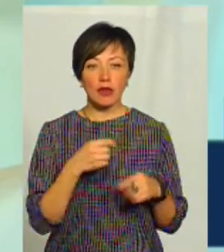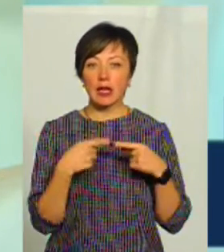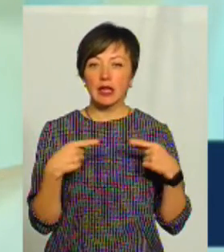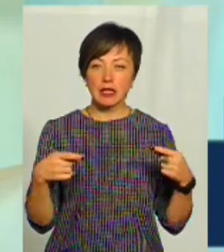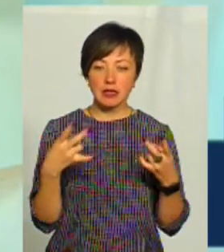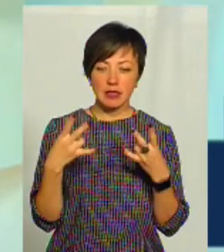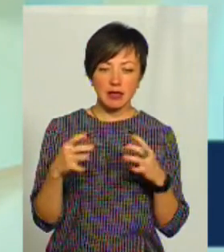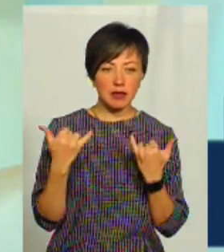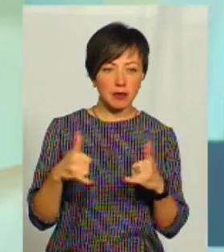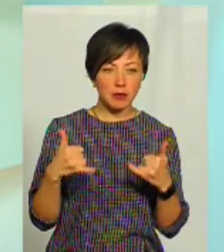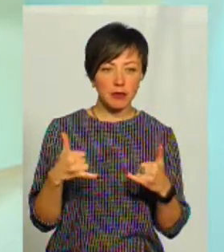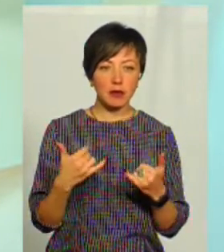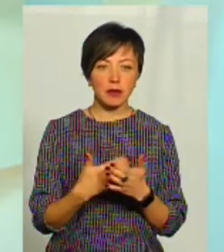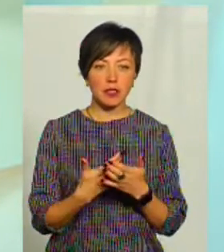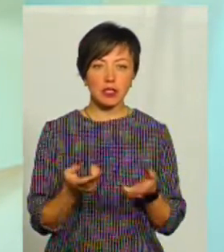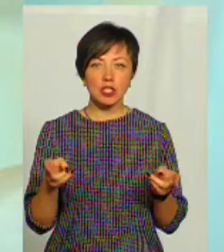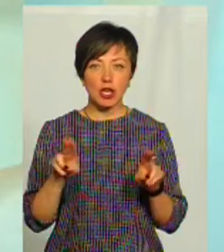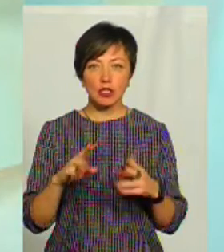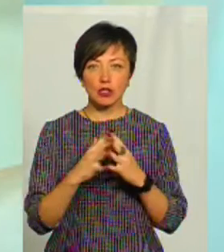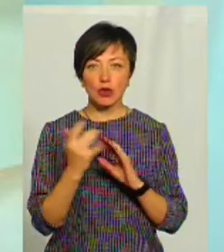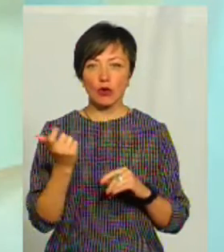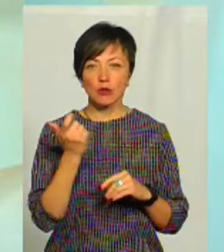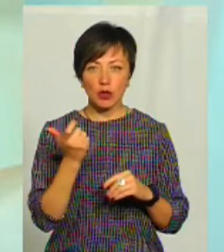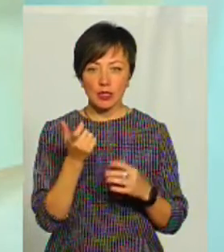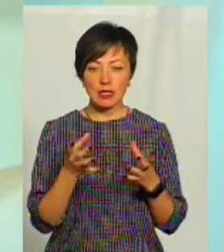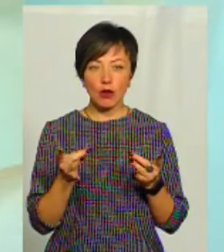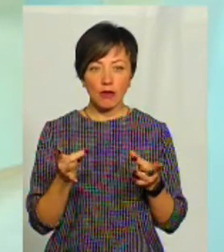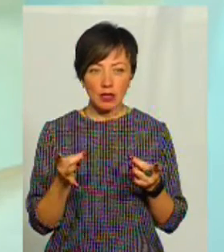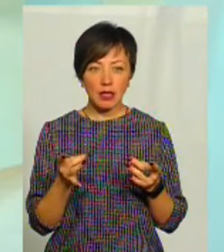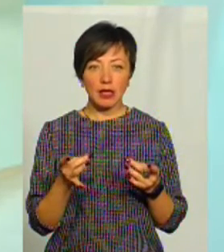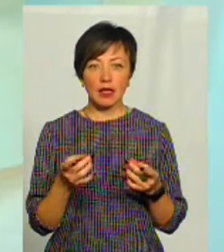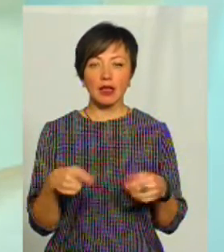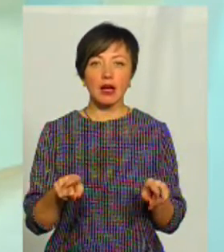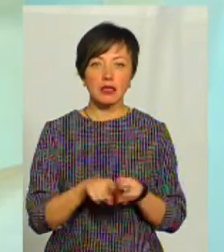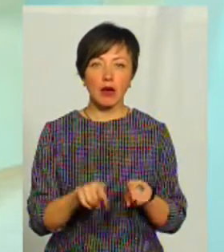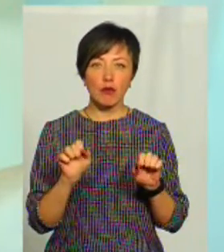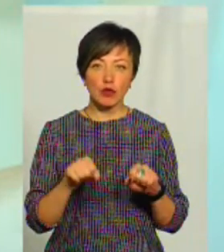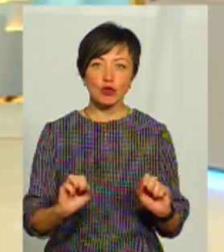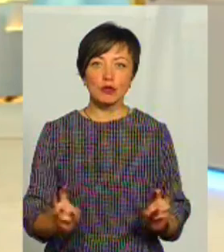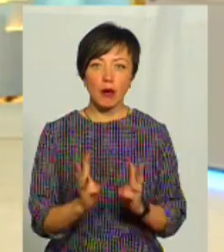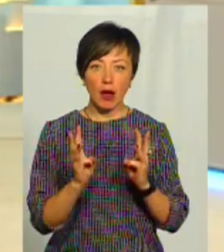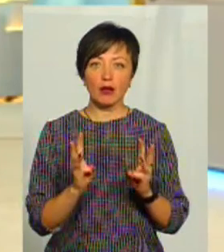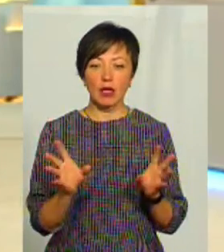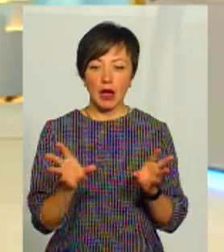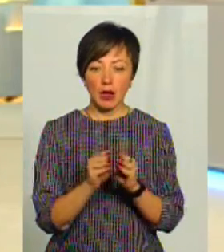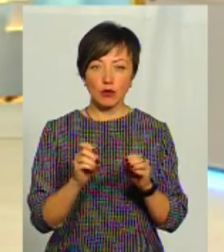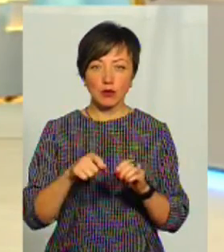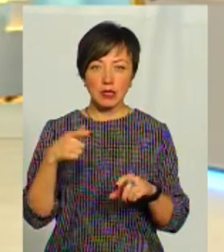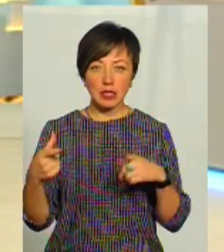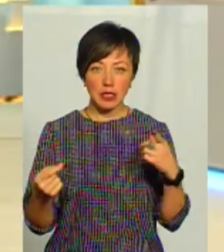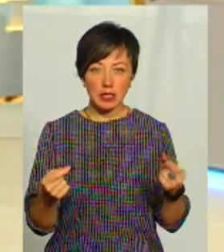різні пестициди, от якщо мова йде про залишки сільськогосподарської сировини, які так само можуть спалюватись разом із